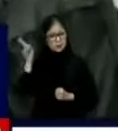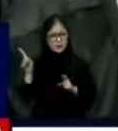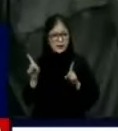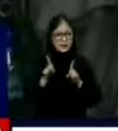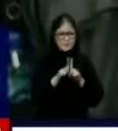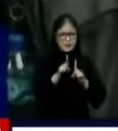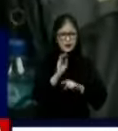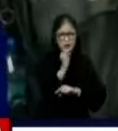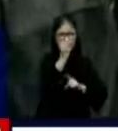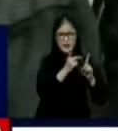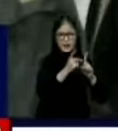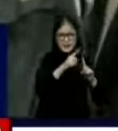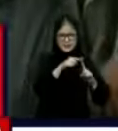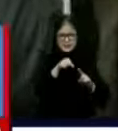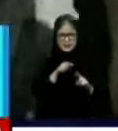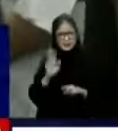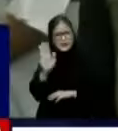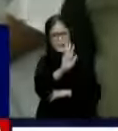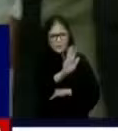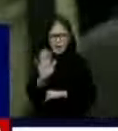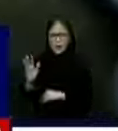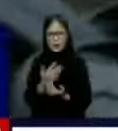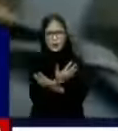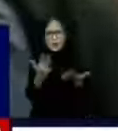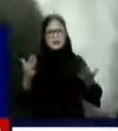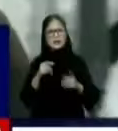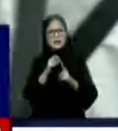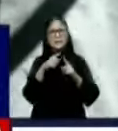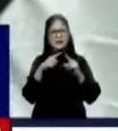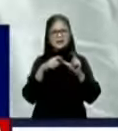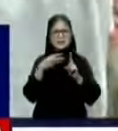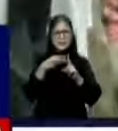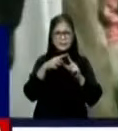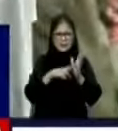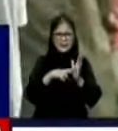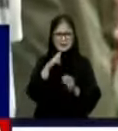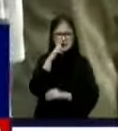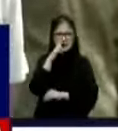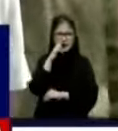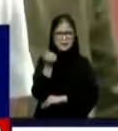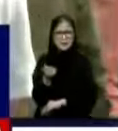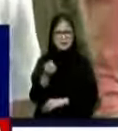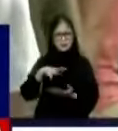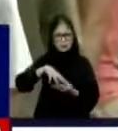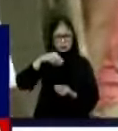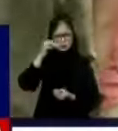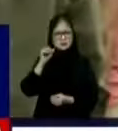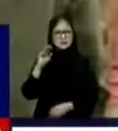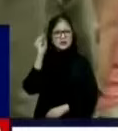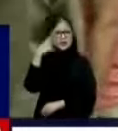Partai Perindo Haritanu Sudipyo menyapa warga di Paseban, Senen, Jakarta Pusat.